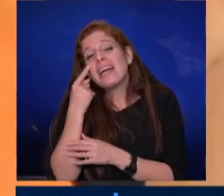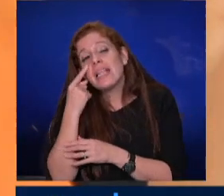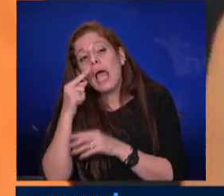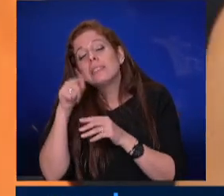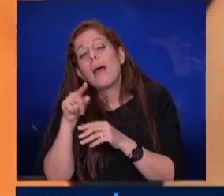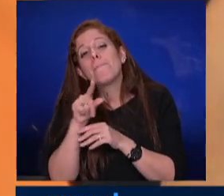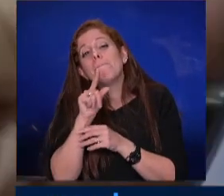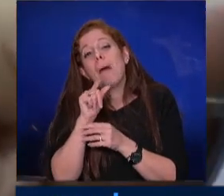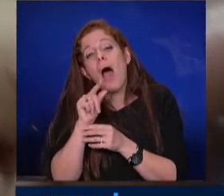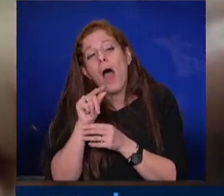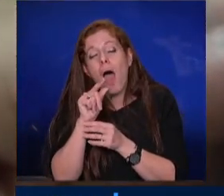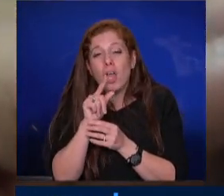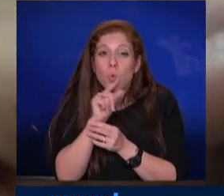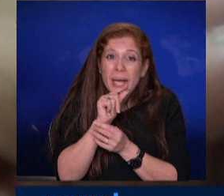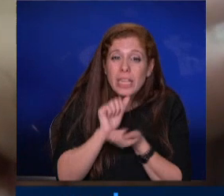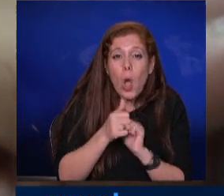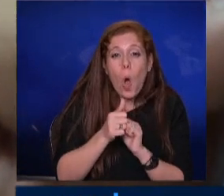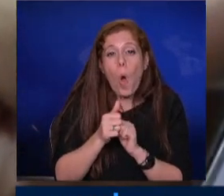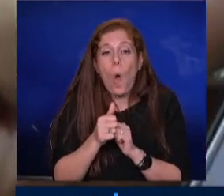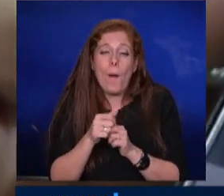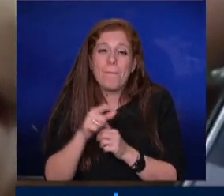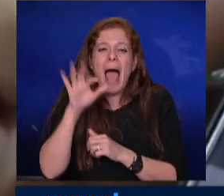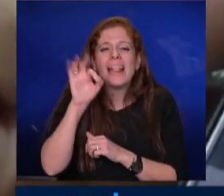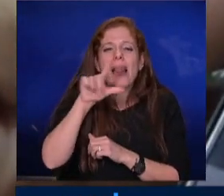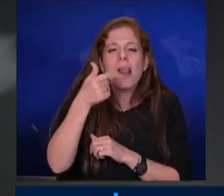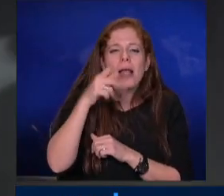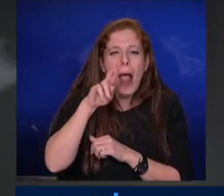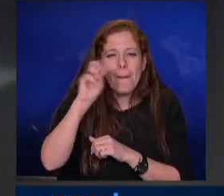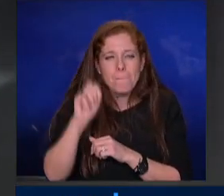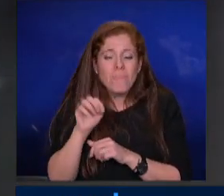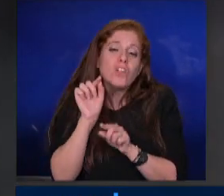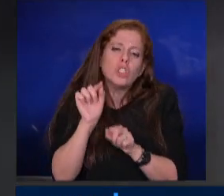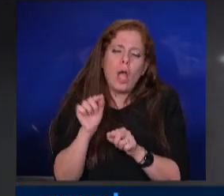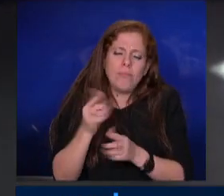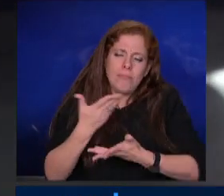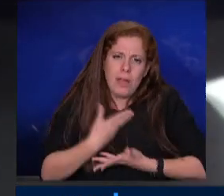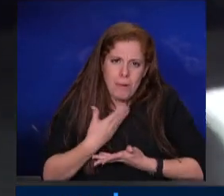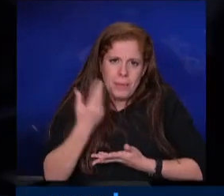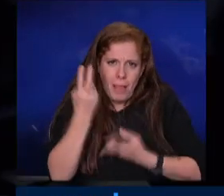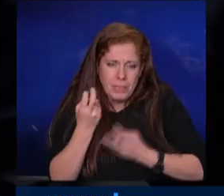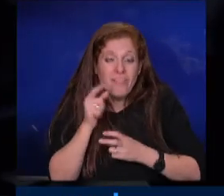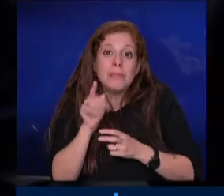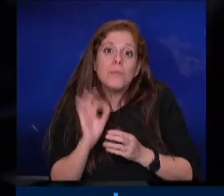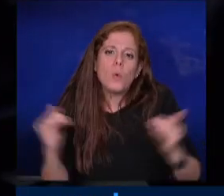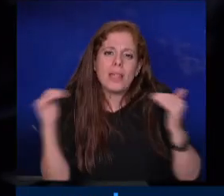בטוויטר. בדיוק, שהם מקבלים בטוויטר ובטלגרם. ושם הם צורכים את זה. וזה בדיוק ההתאמה שאנחנו עושים.